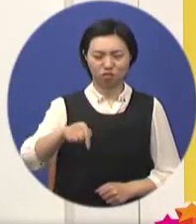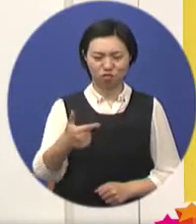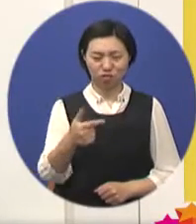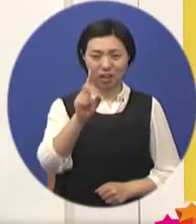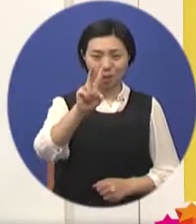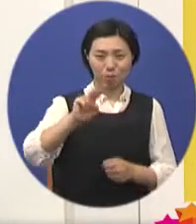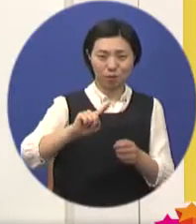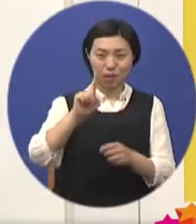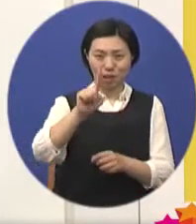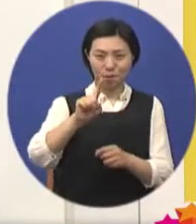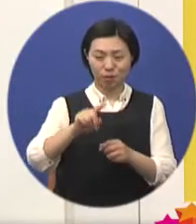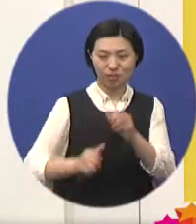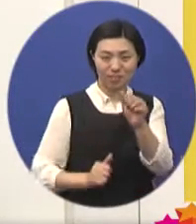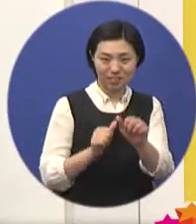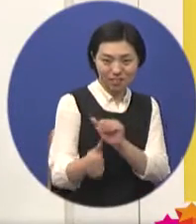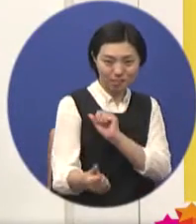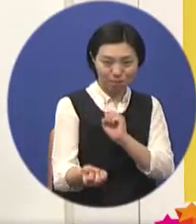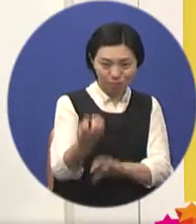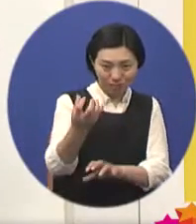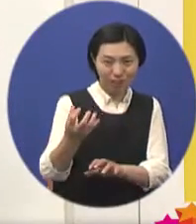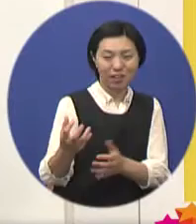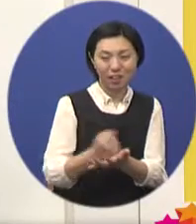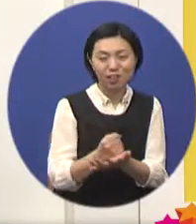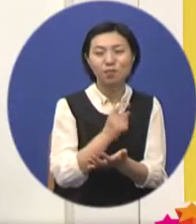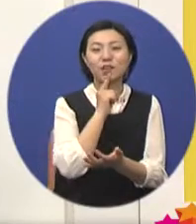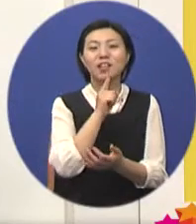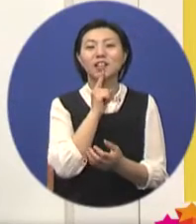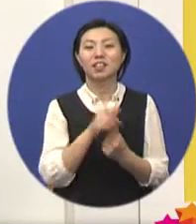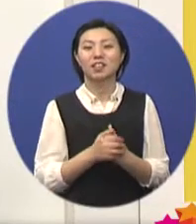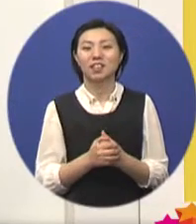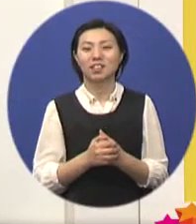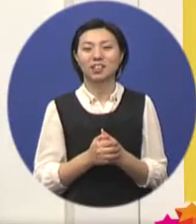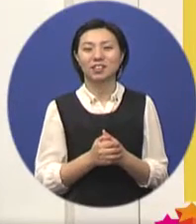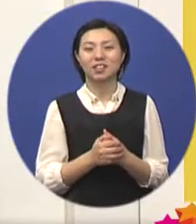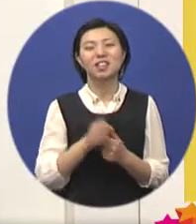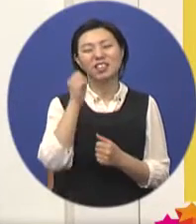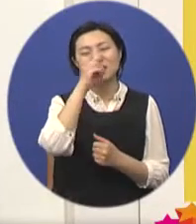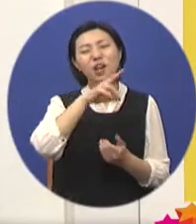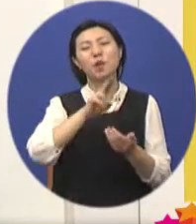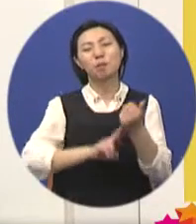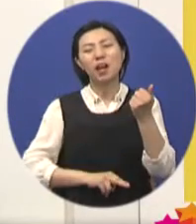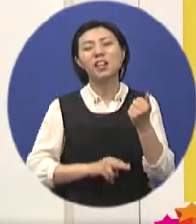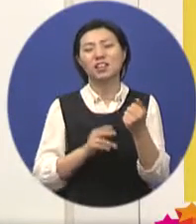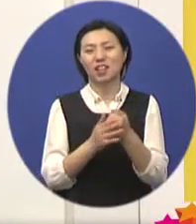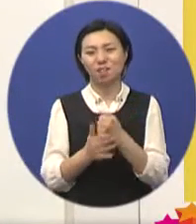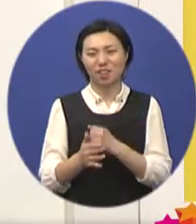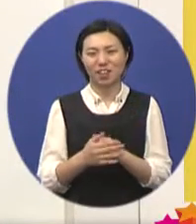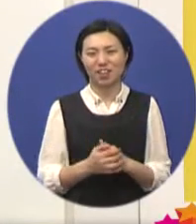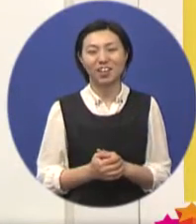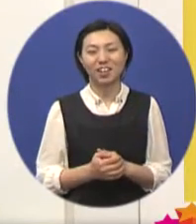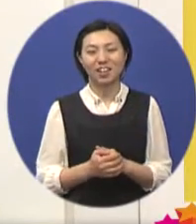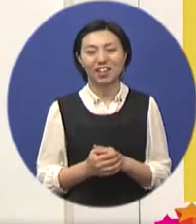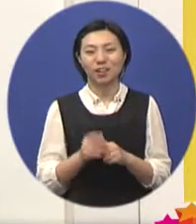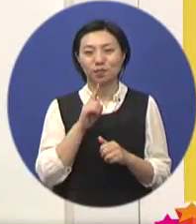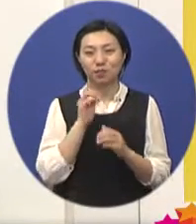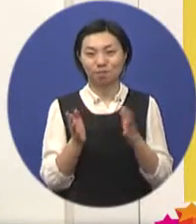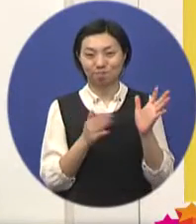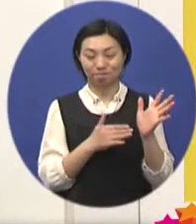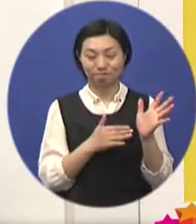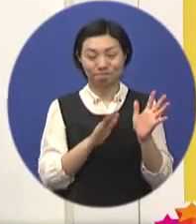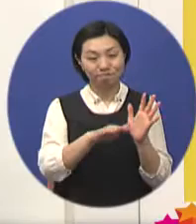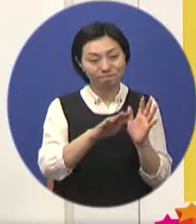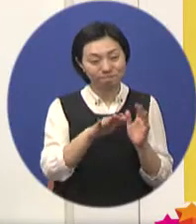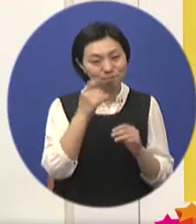얻었다 이런 그러니까. 얘기 어머니 아, 예, 팔아서 반순이요. 팔아서 반순이 네. 아. 어머니 예.